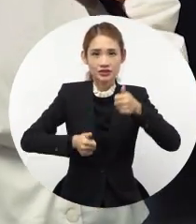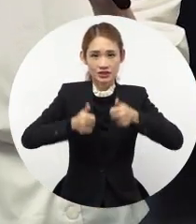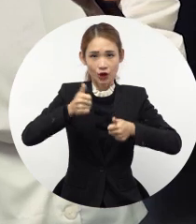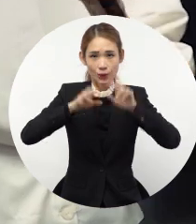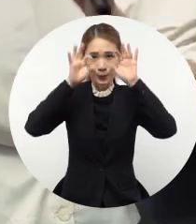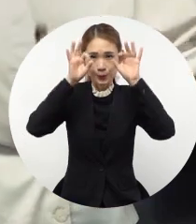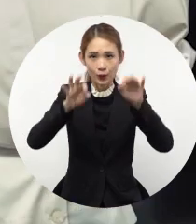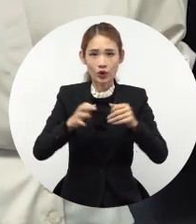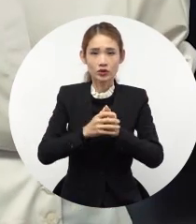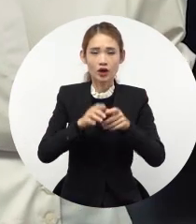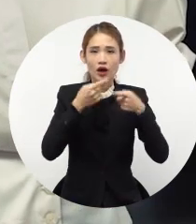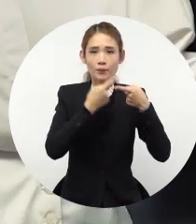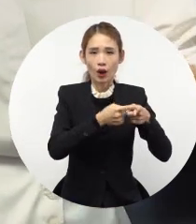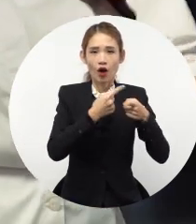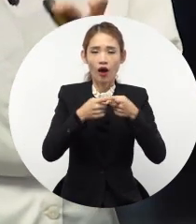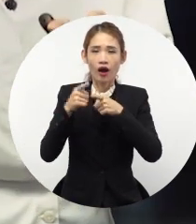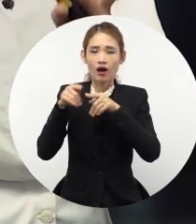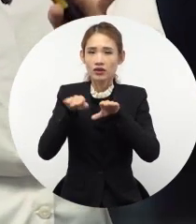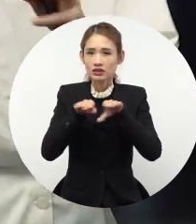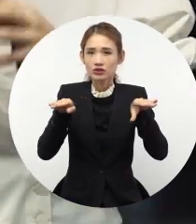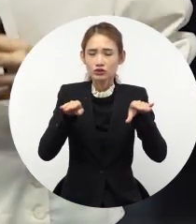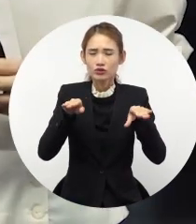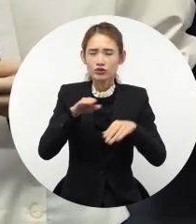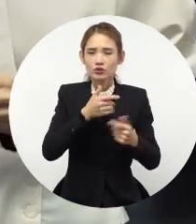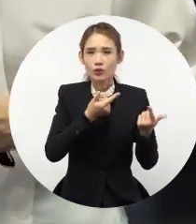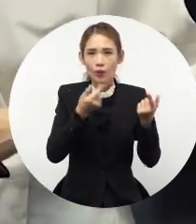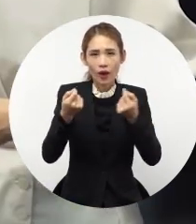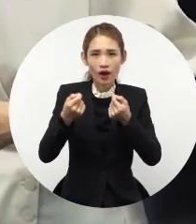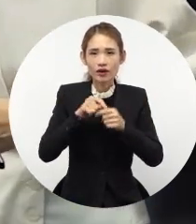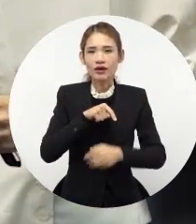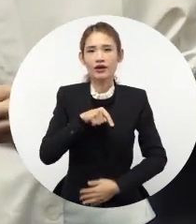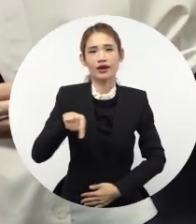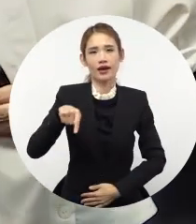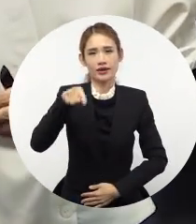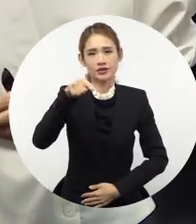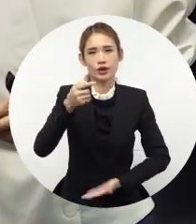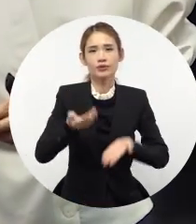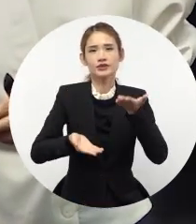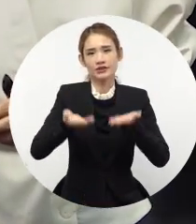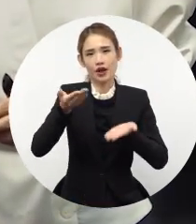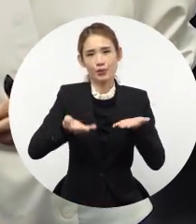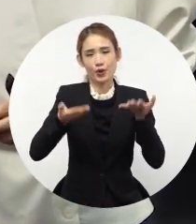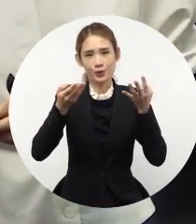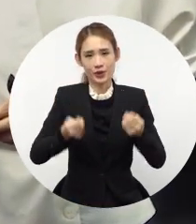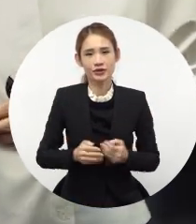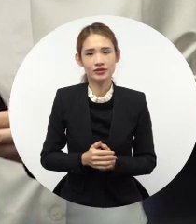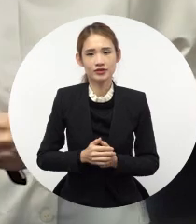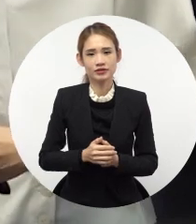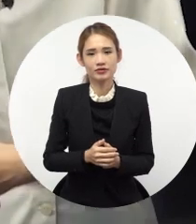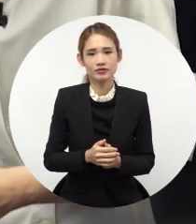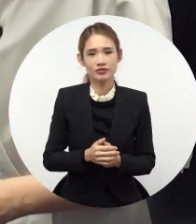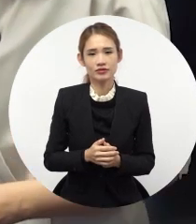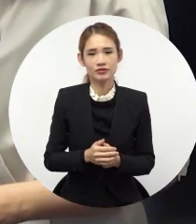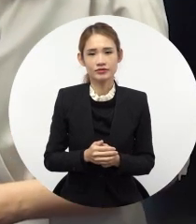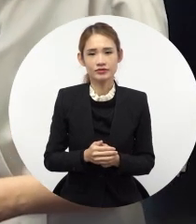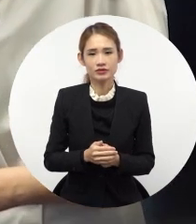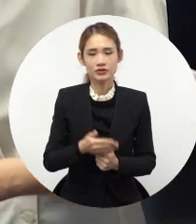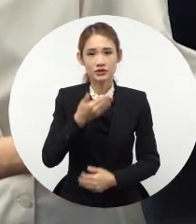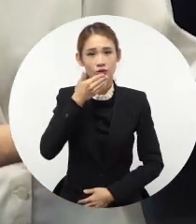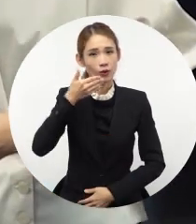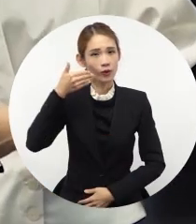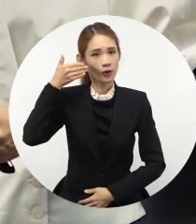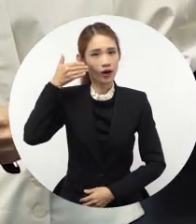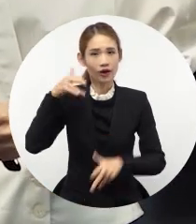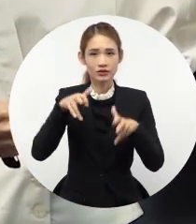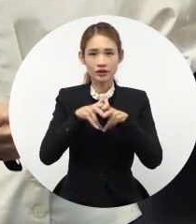똑같이 시험을 본다. 그리고 평가 기준도 똑같아. 이러면 간접차별에 해당하는 경우가 많습니다.